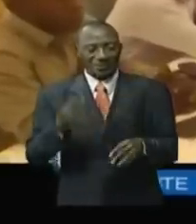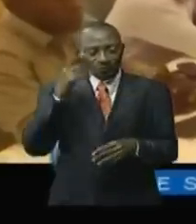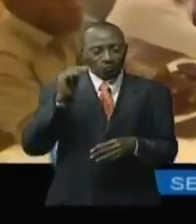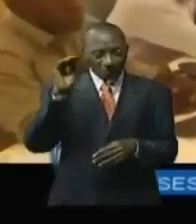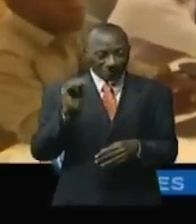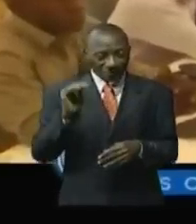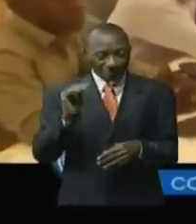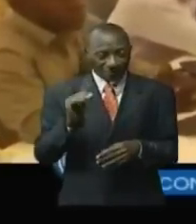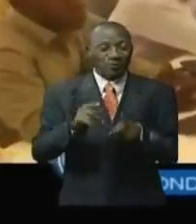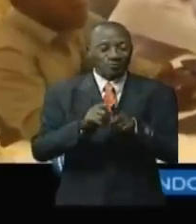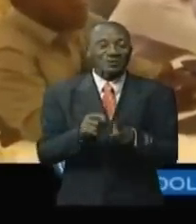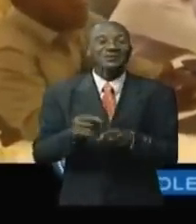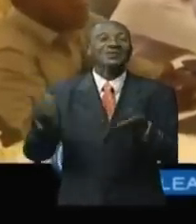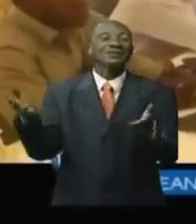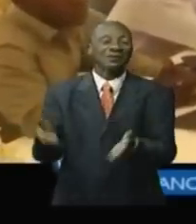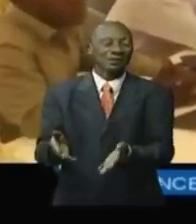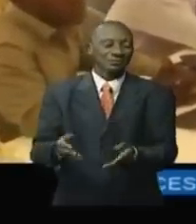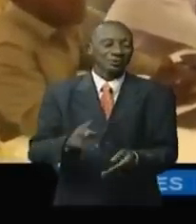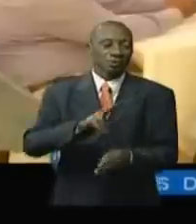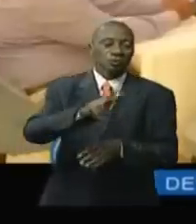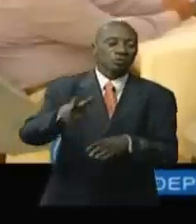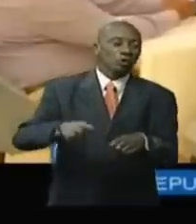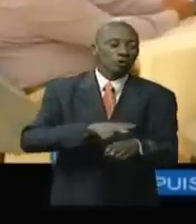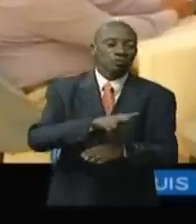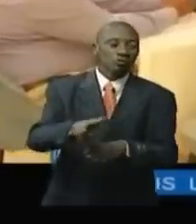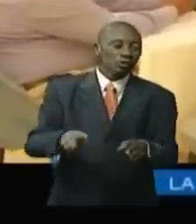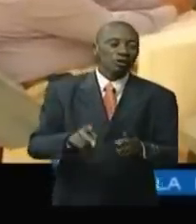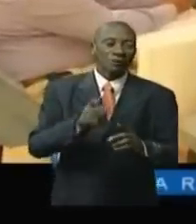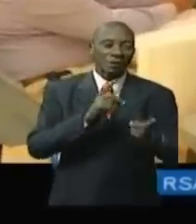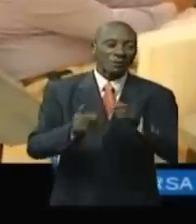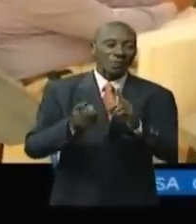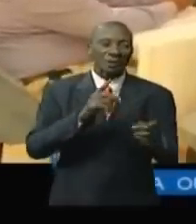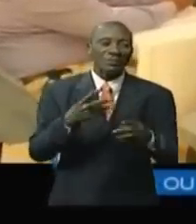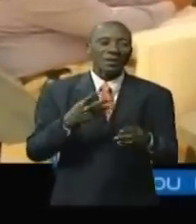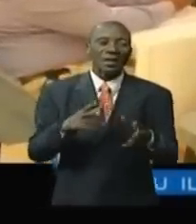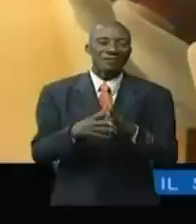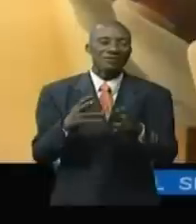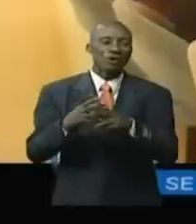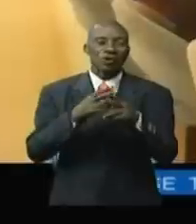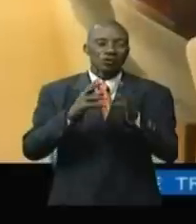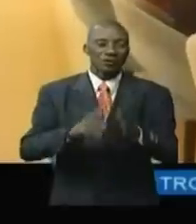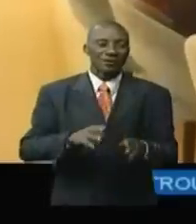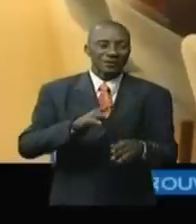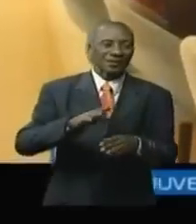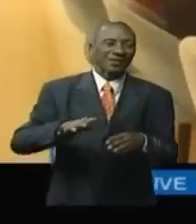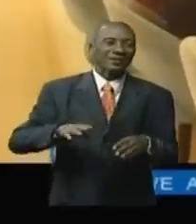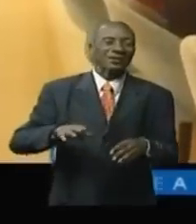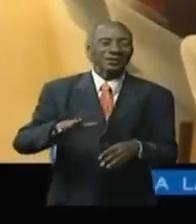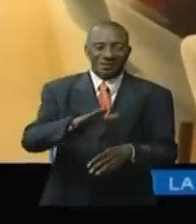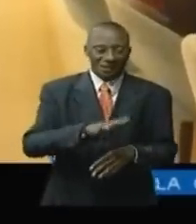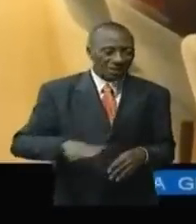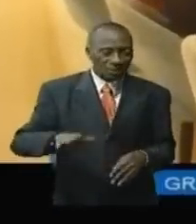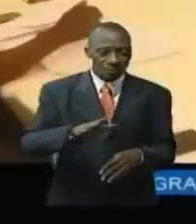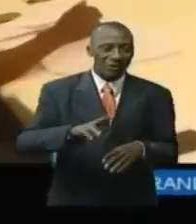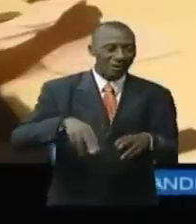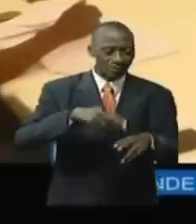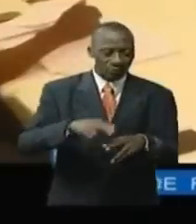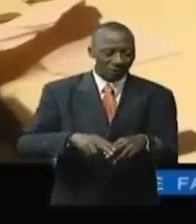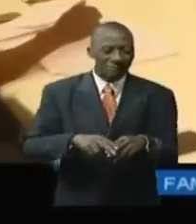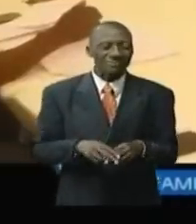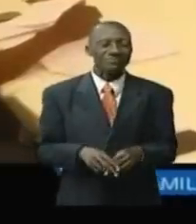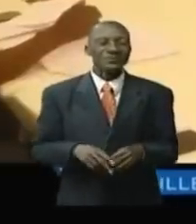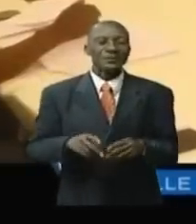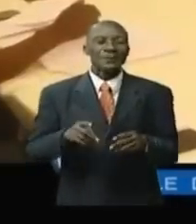de 2 heures d'échange autour d'appropriation de ces projets avec les coordonnateurs nationaux. Ce dernier s'est dit aussi prêt de fournir tous les